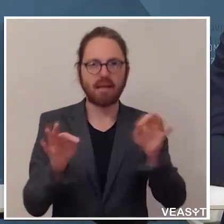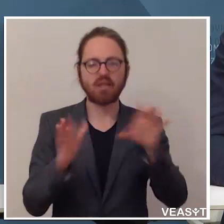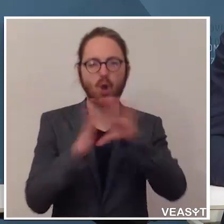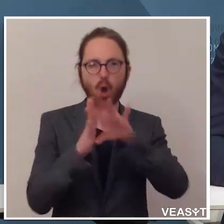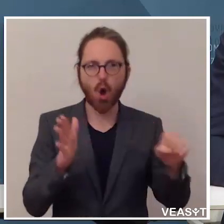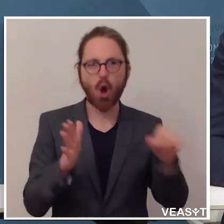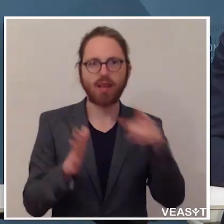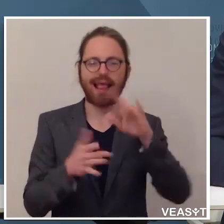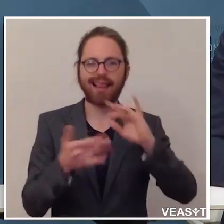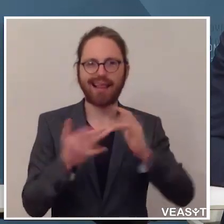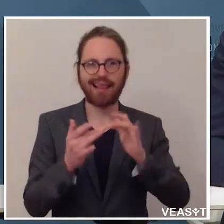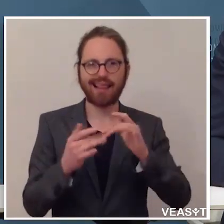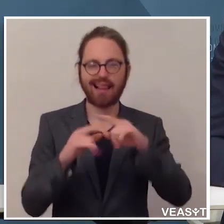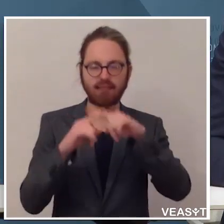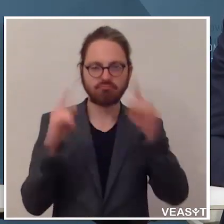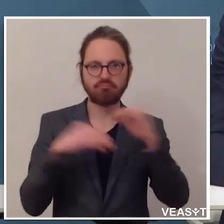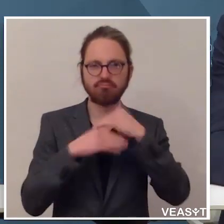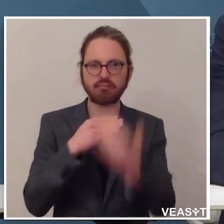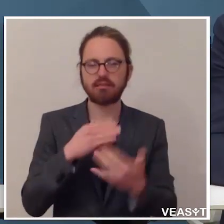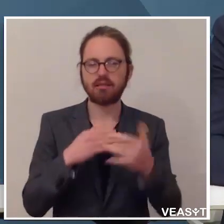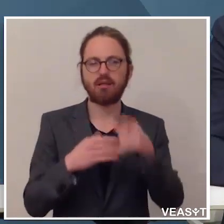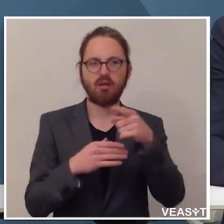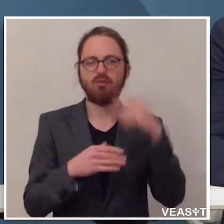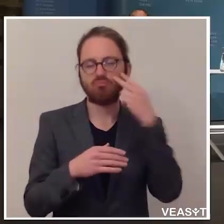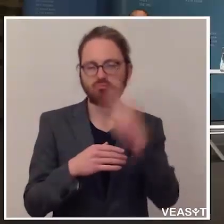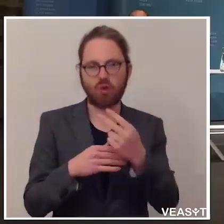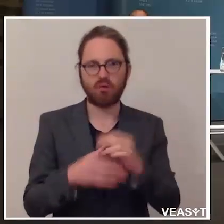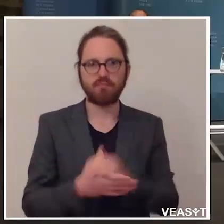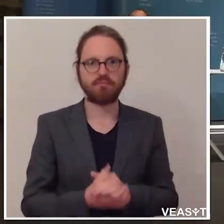der Internetseite südtirolmobil.info nachschauen.